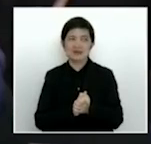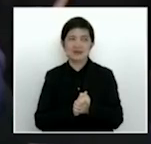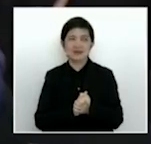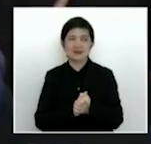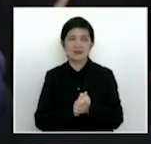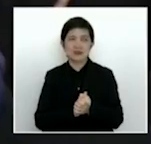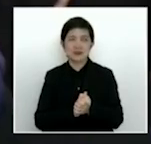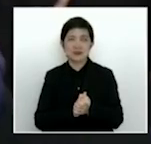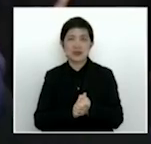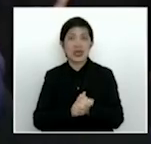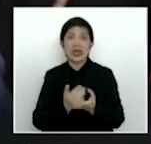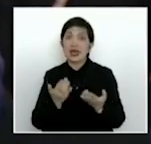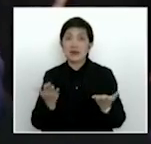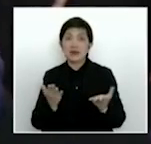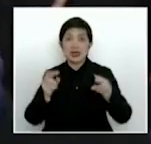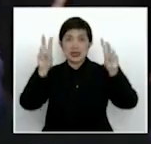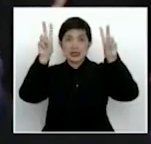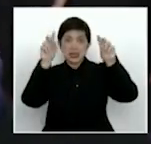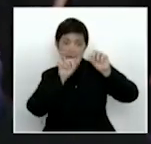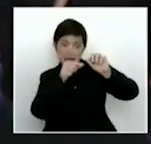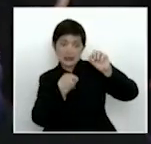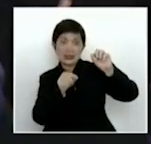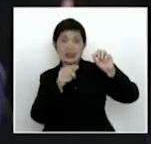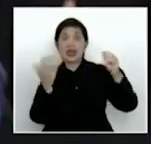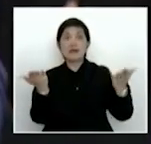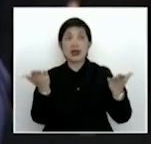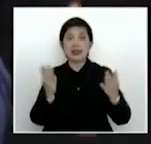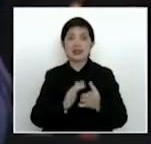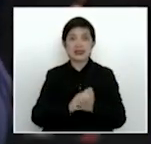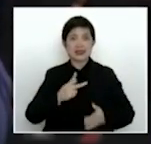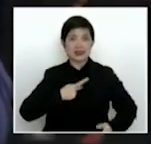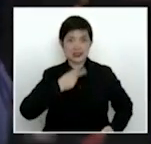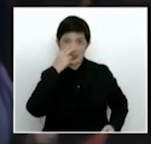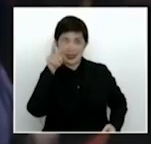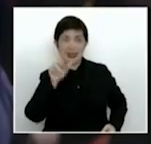Profesor subta apa yang diambil Prof kita lihat